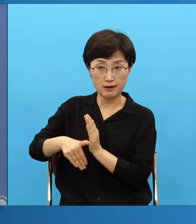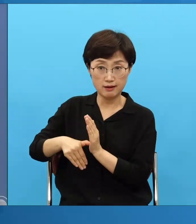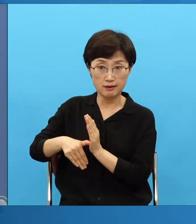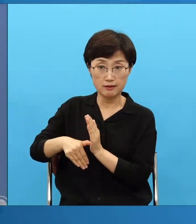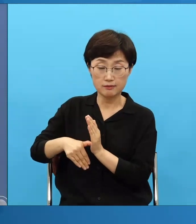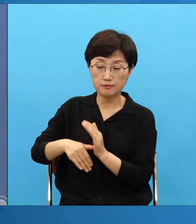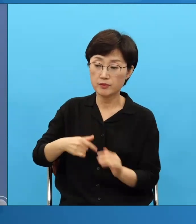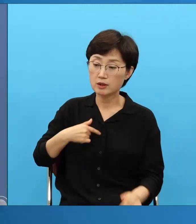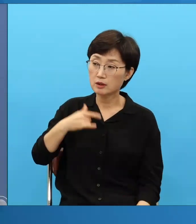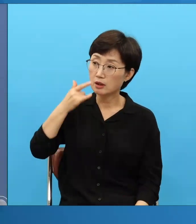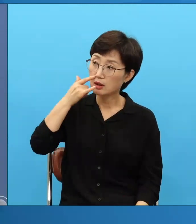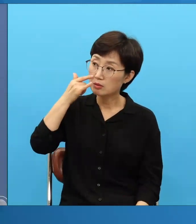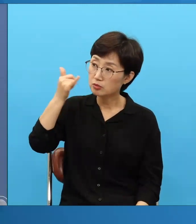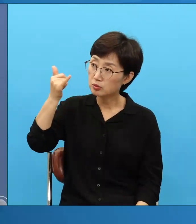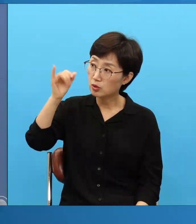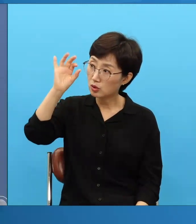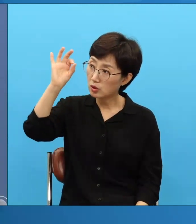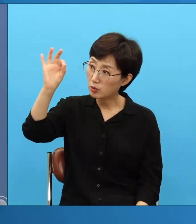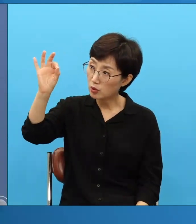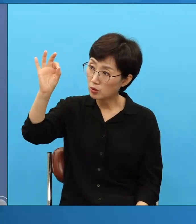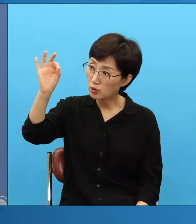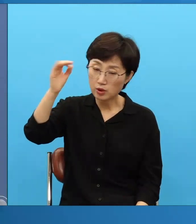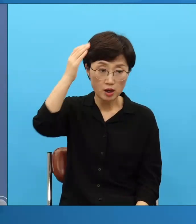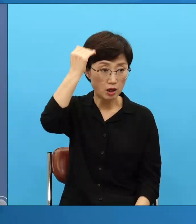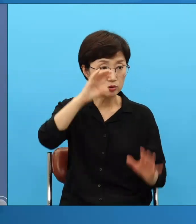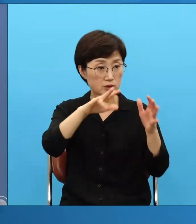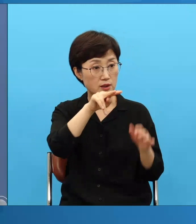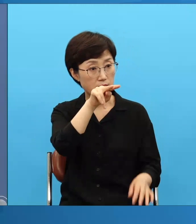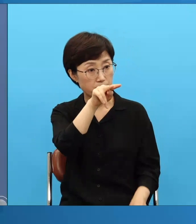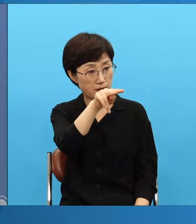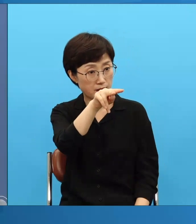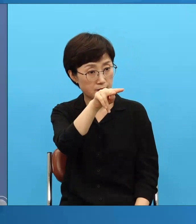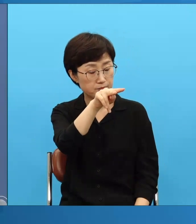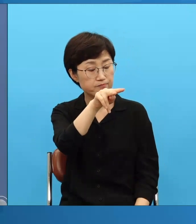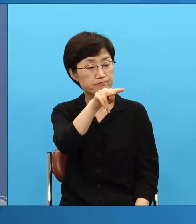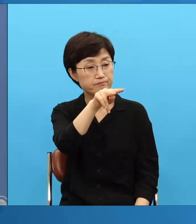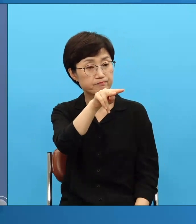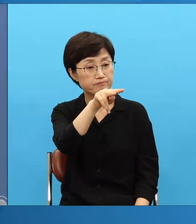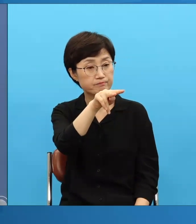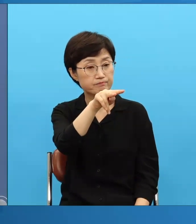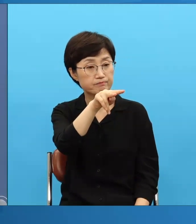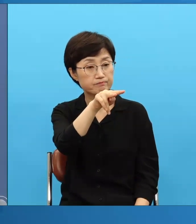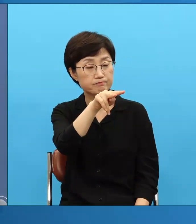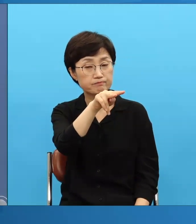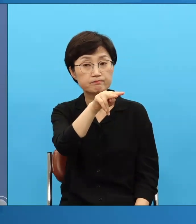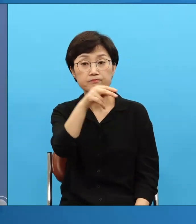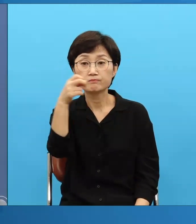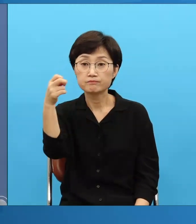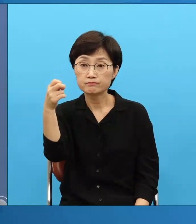보고 우리나라 봤잖아요. I saw my parents, I saw my nation at the time. 그러고